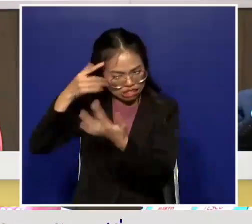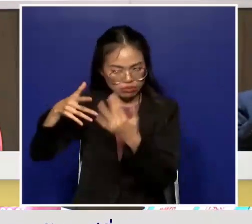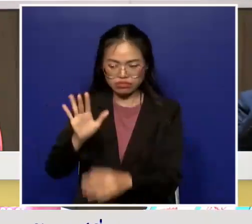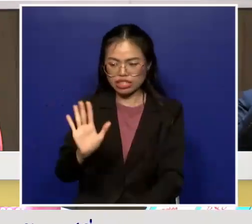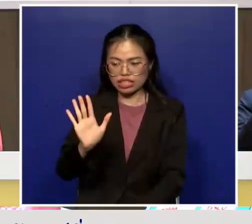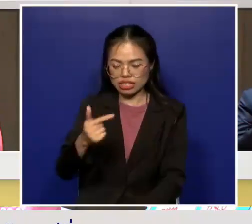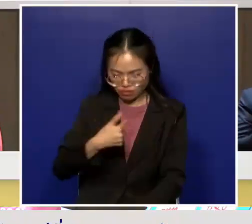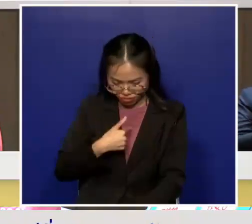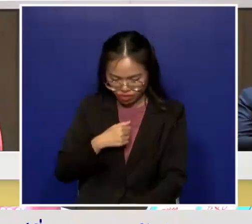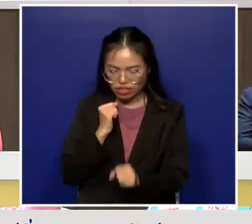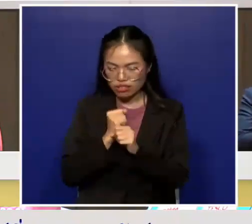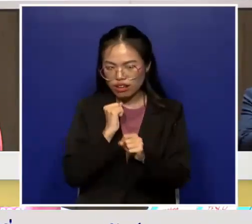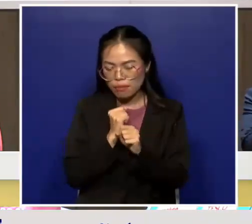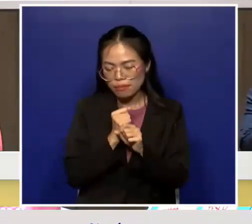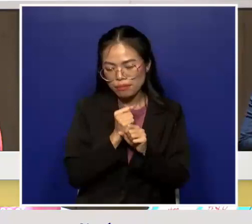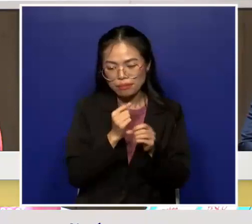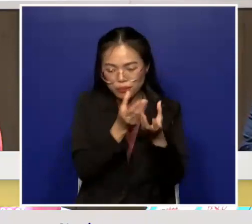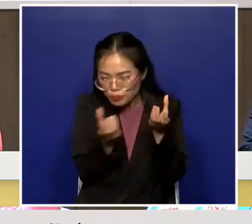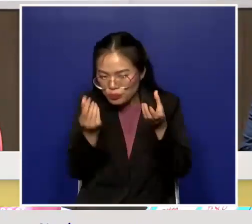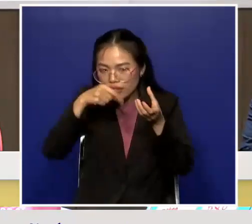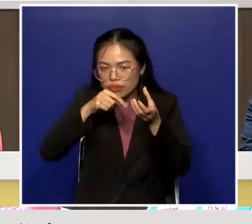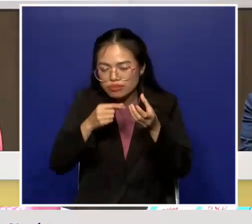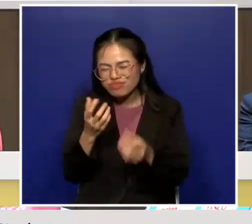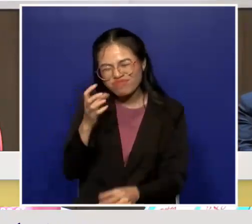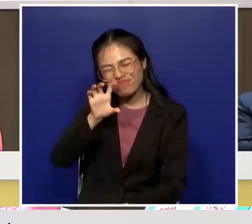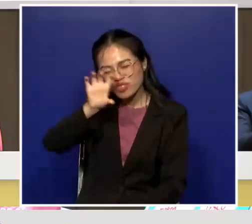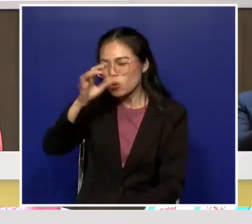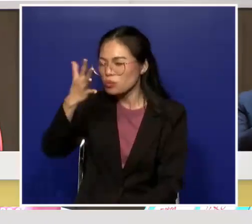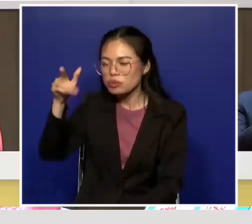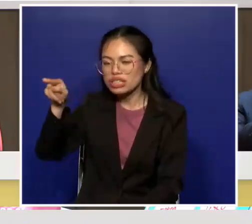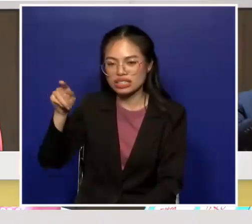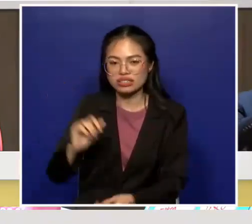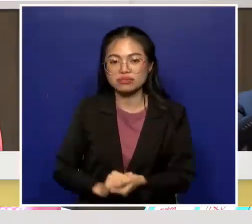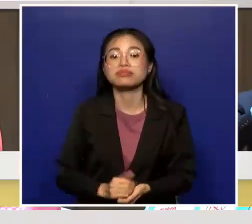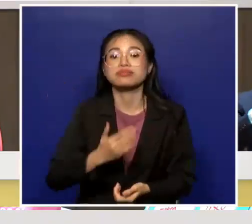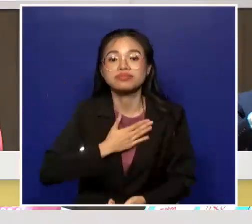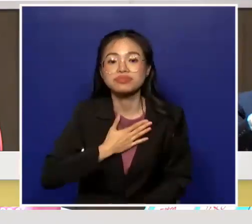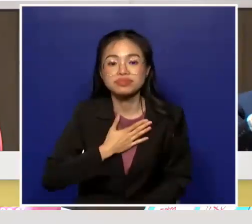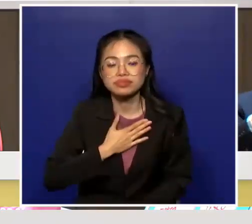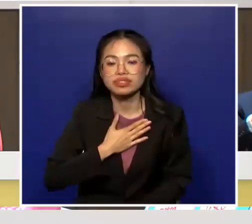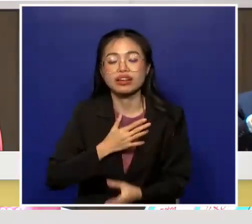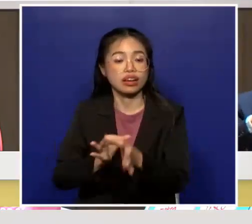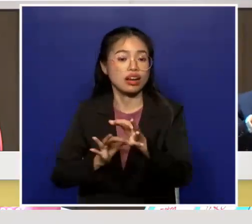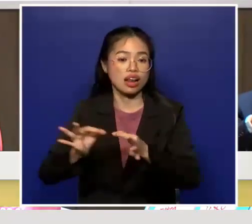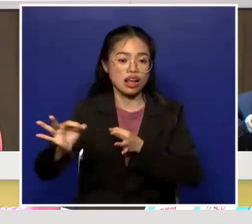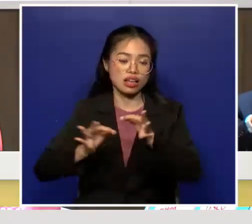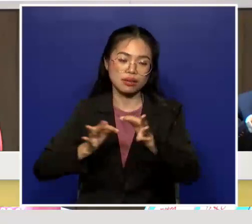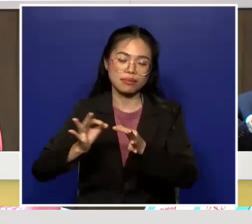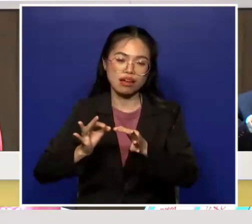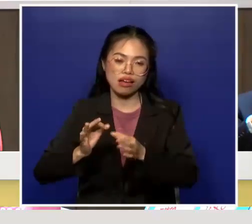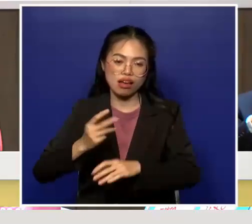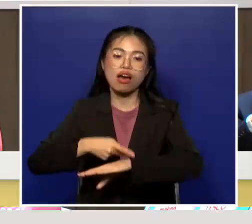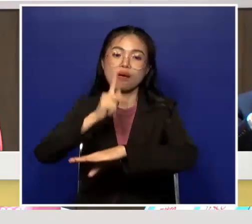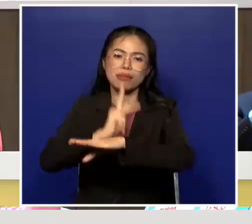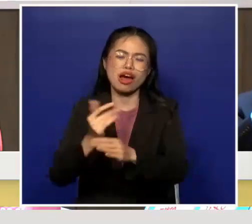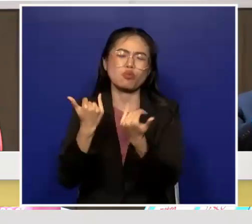ฏิบัติธรรมจิตมันนิ่งนะไม่โกรธเลยครับไม่โกรธสิ่งที่ผมอยากจะกราบเรียนถึงท่านประธานวันนี้ประท้ว